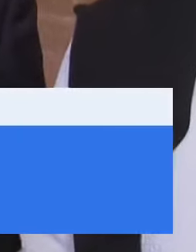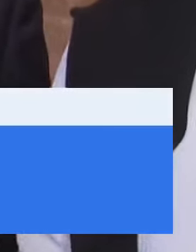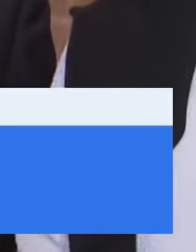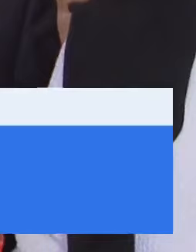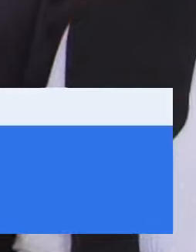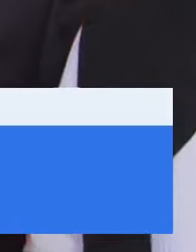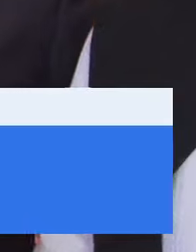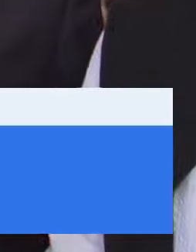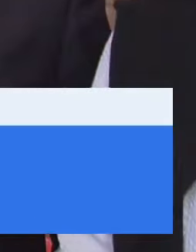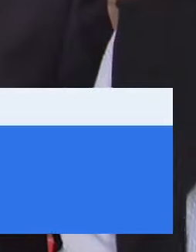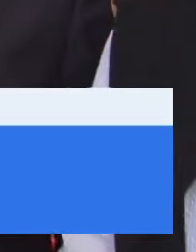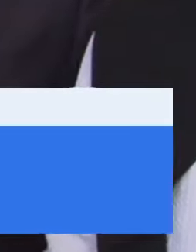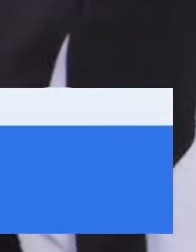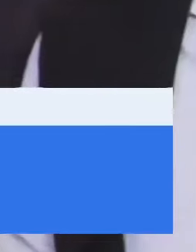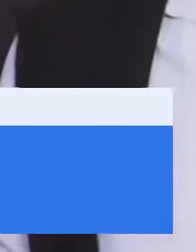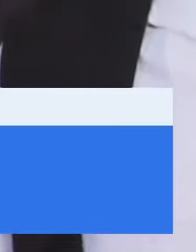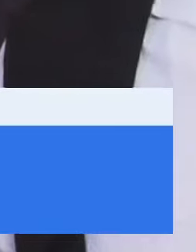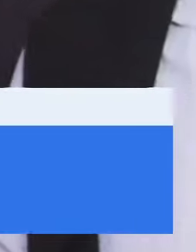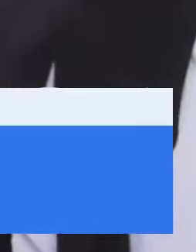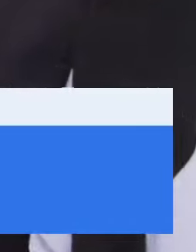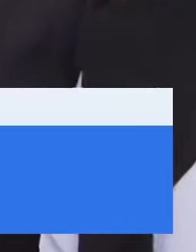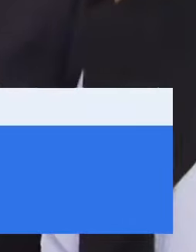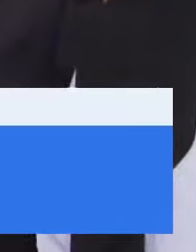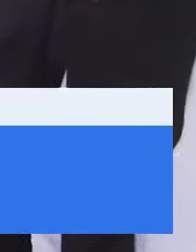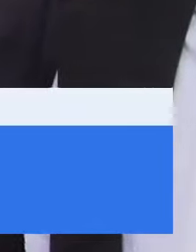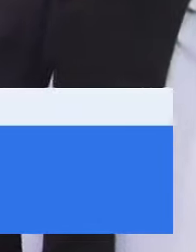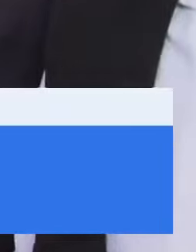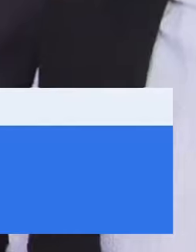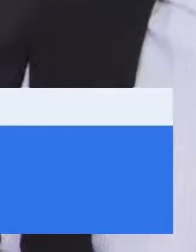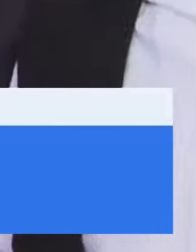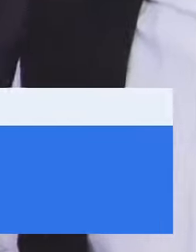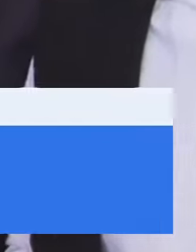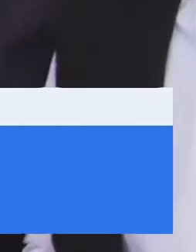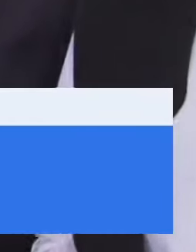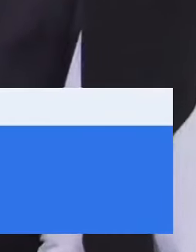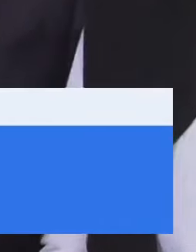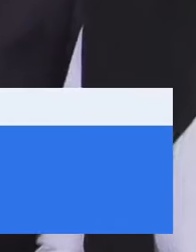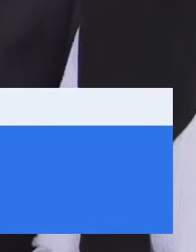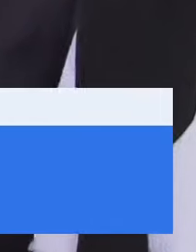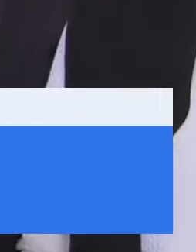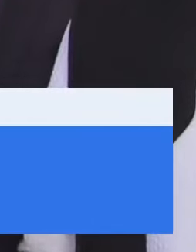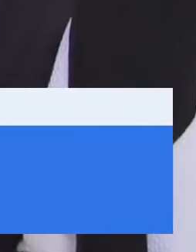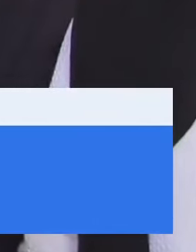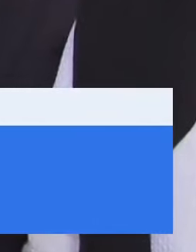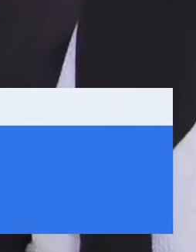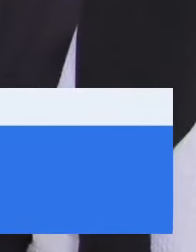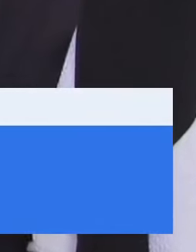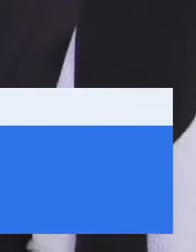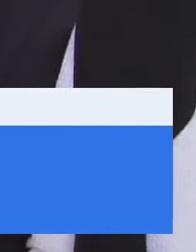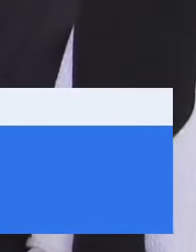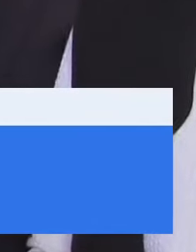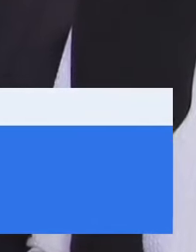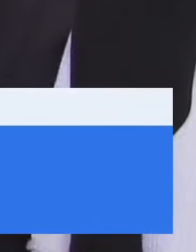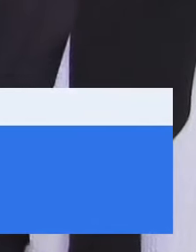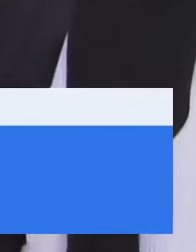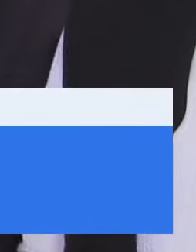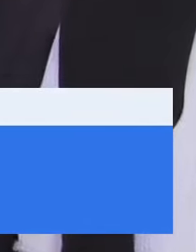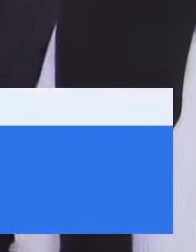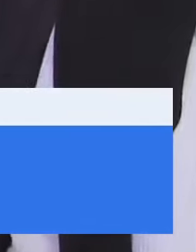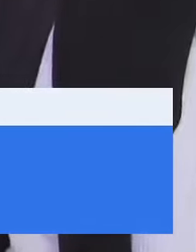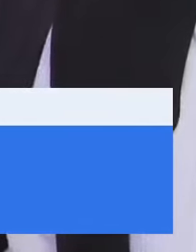오겠고요 병명은 구체적으로 한 좀 뭐 좀 그렇습니다 잠깐 입원하고